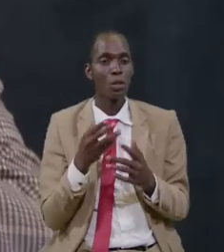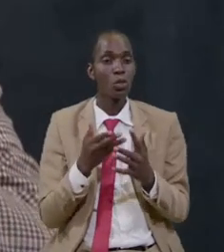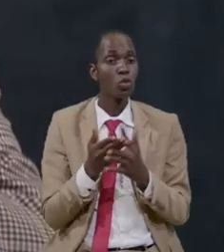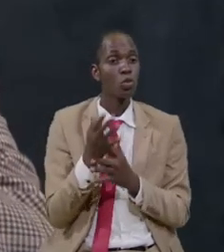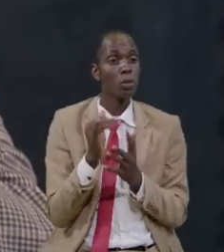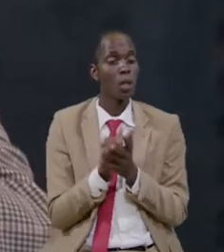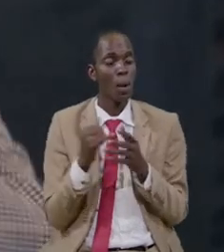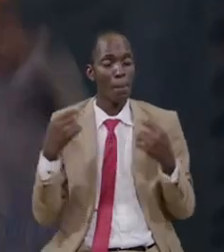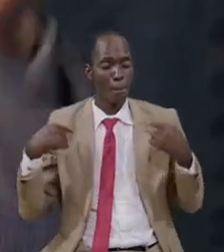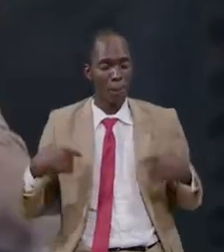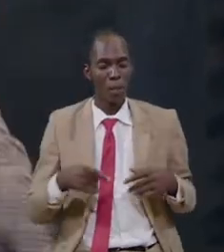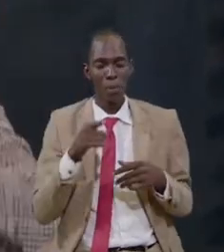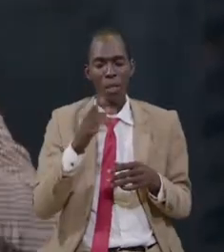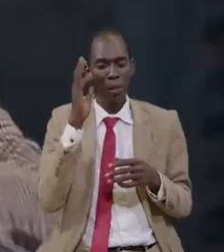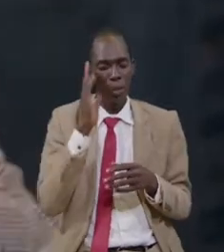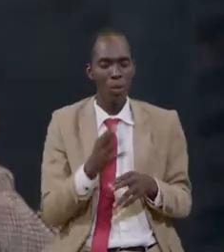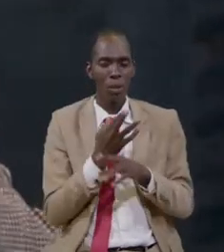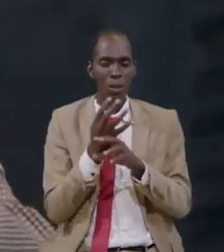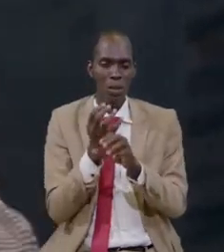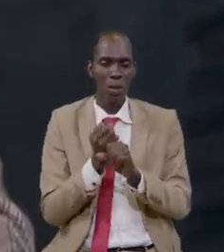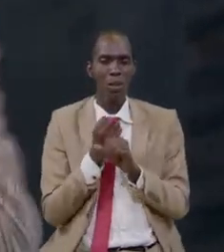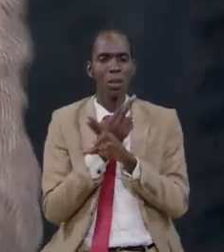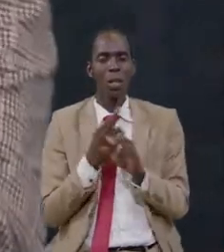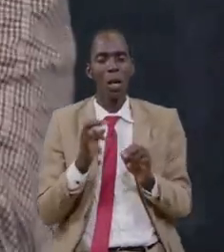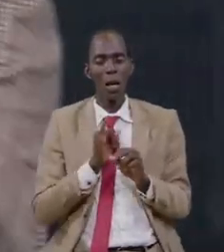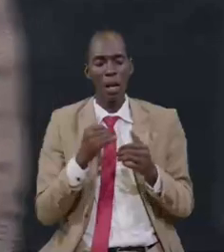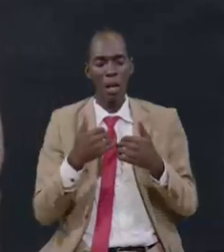tu as la rédemption. J'ai la rédemption.